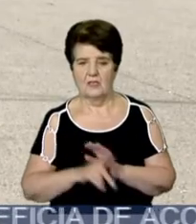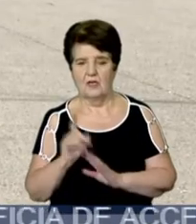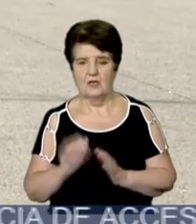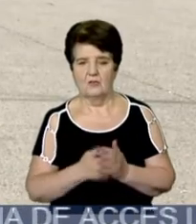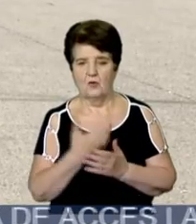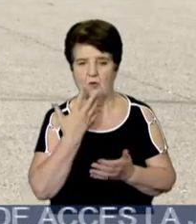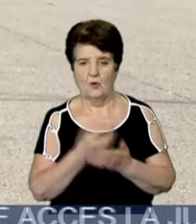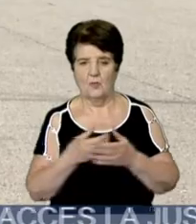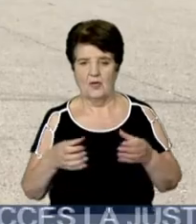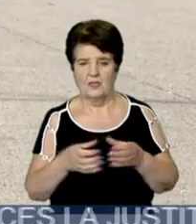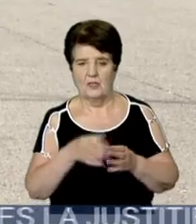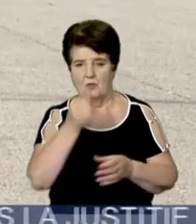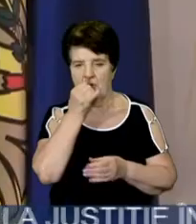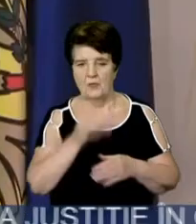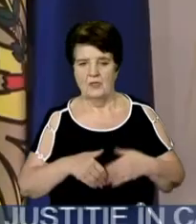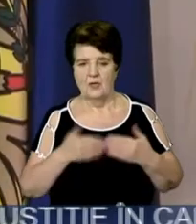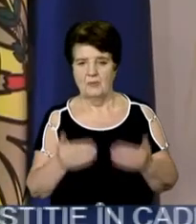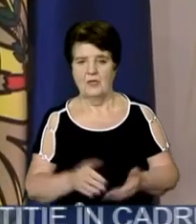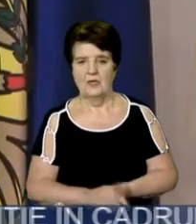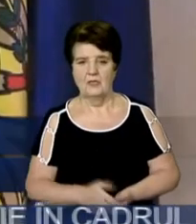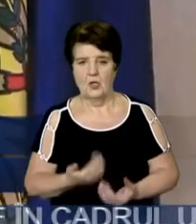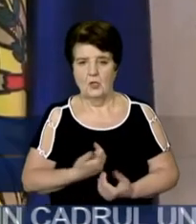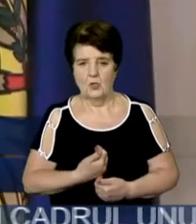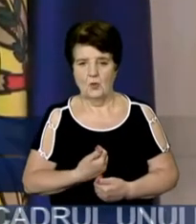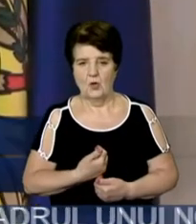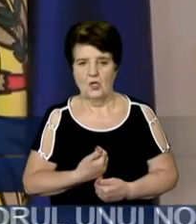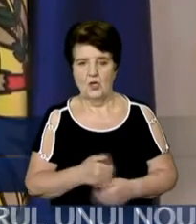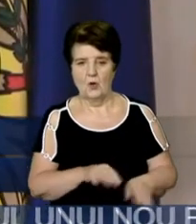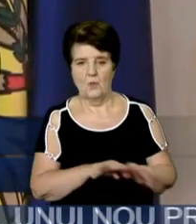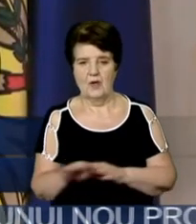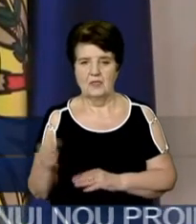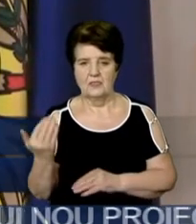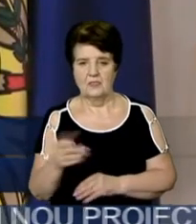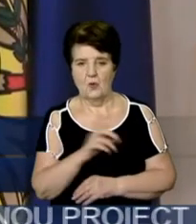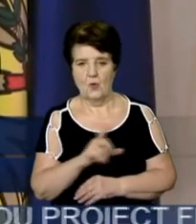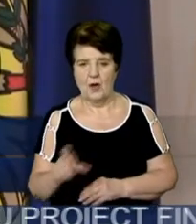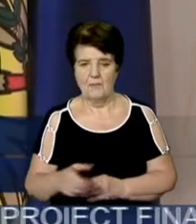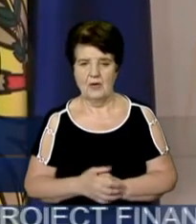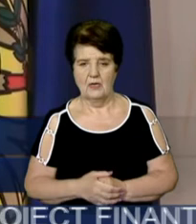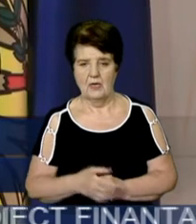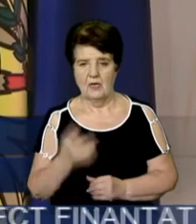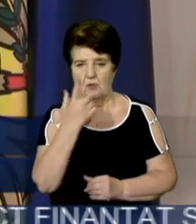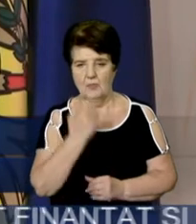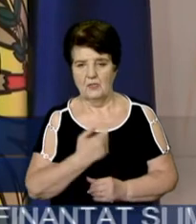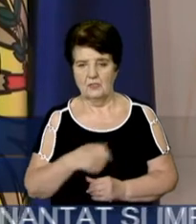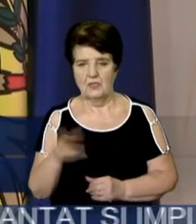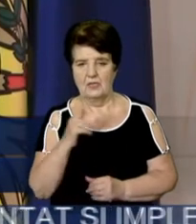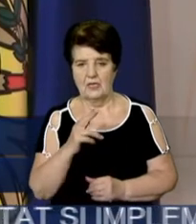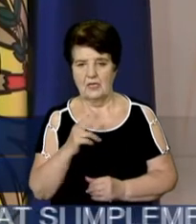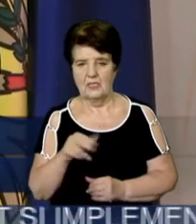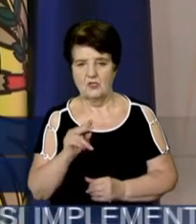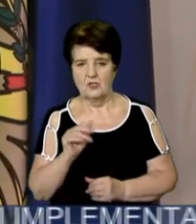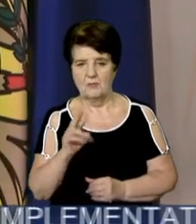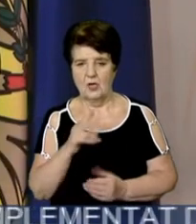său partid nu mai putea fi amânată. Noi, în comparație cu ei, suntem oameni și după anunțul din decembrie cu privire la